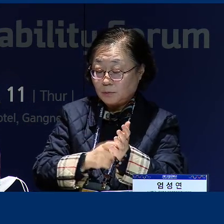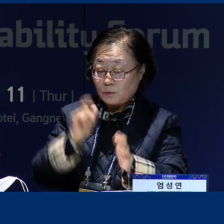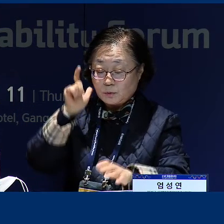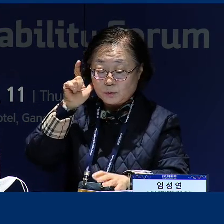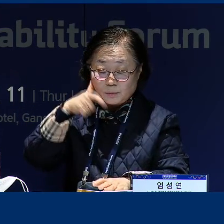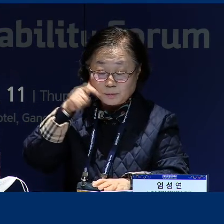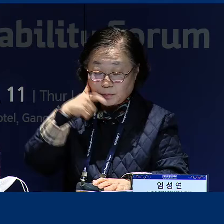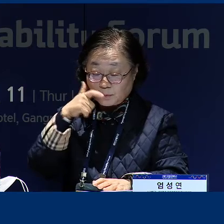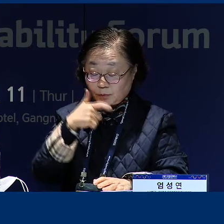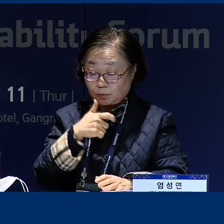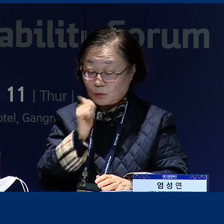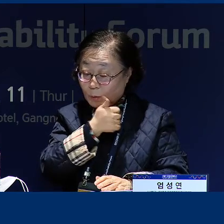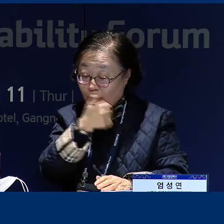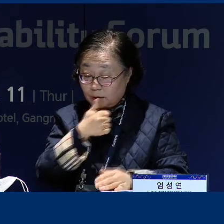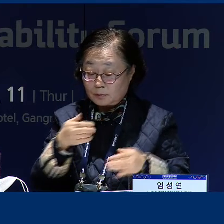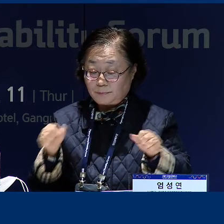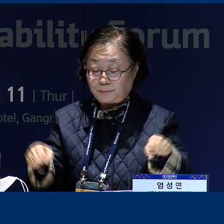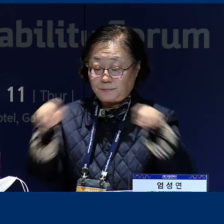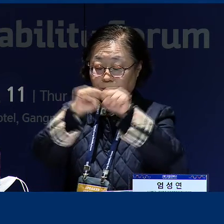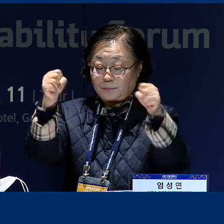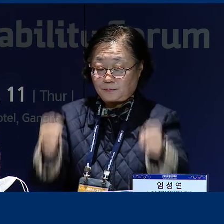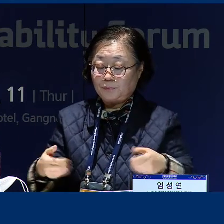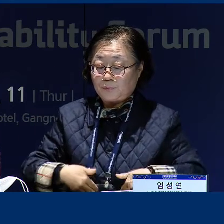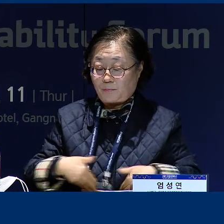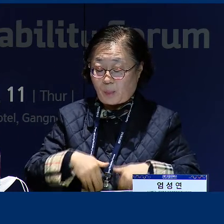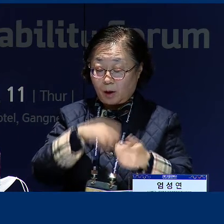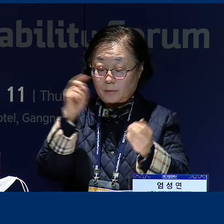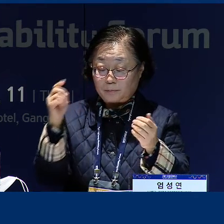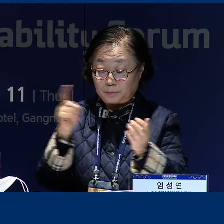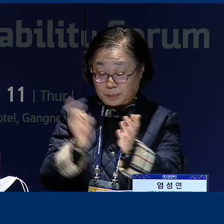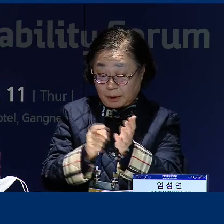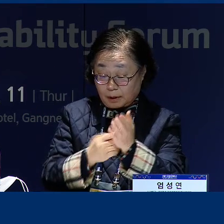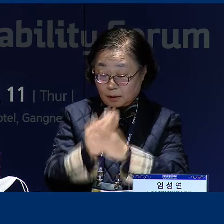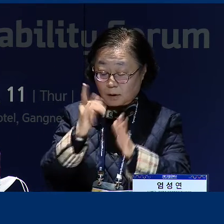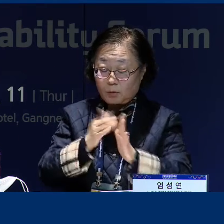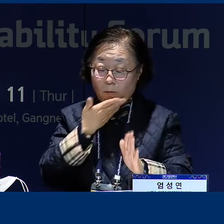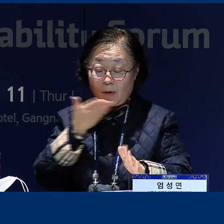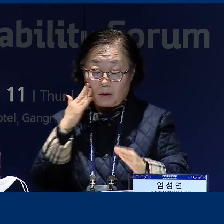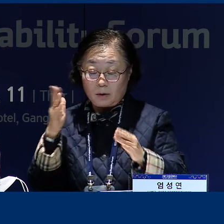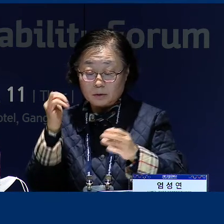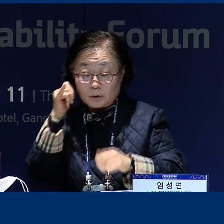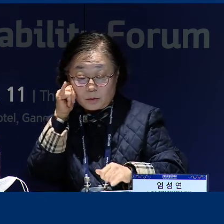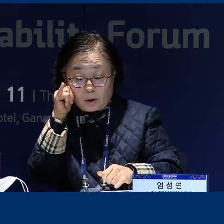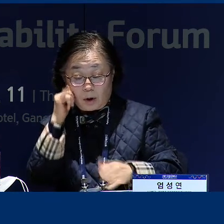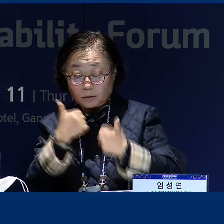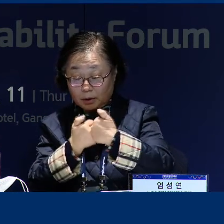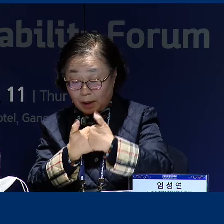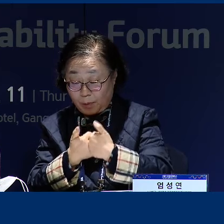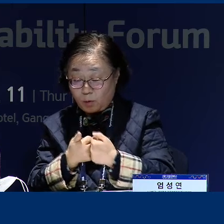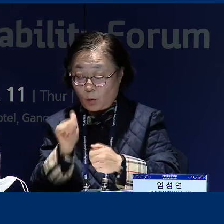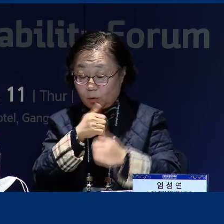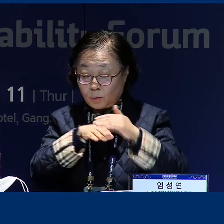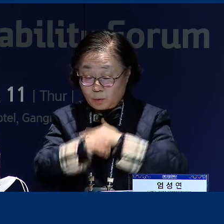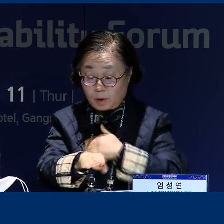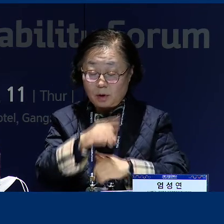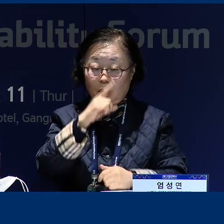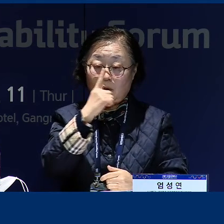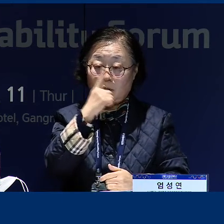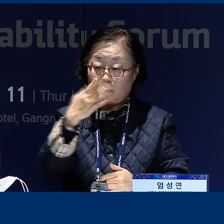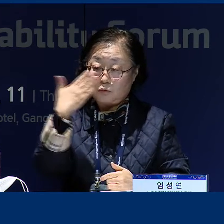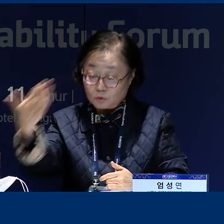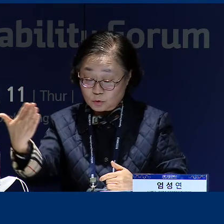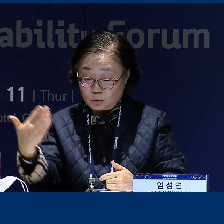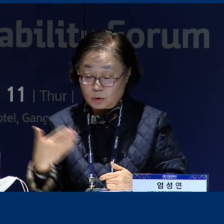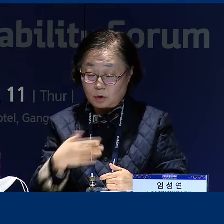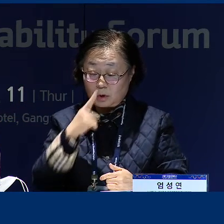대비하여 상시 긴급 수어 통역 서비스를 할 수 있는 시스템을 구축하고 비상